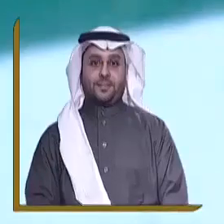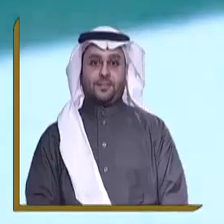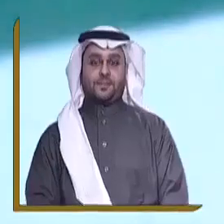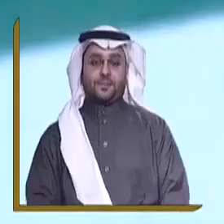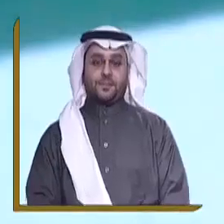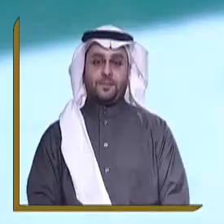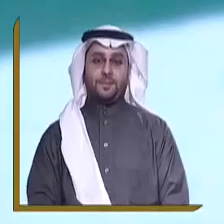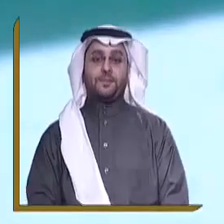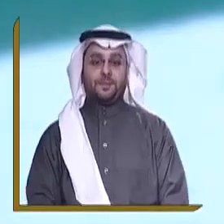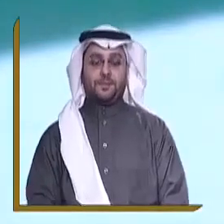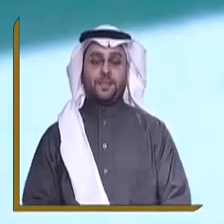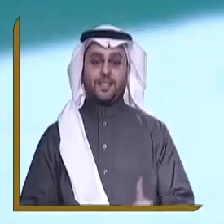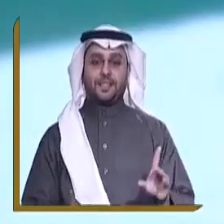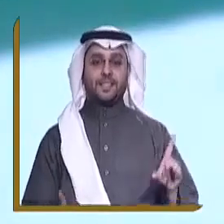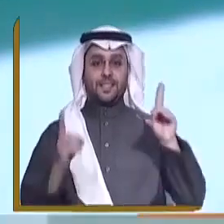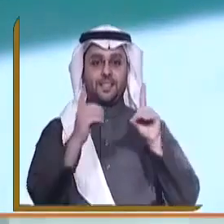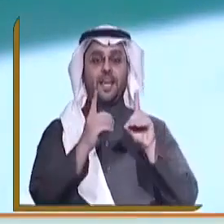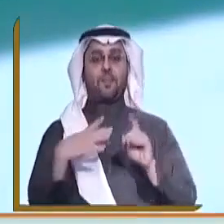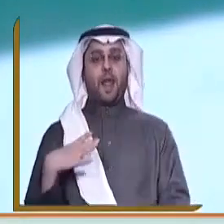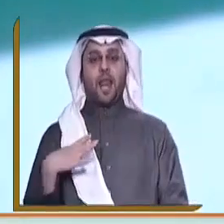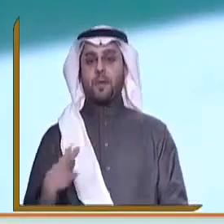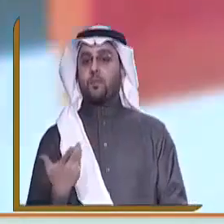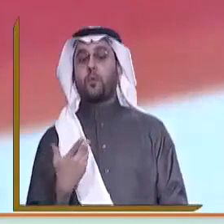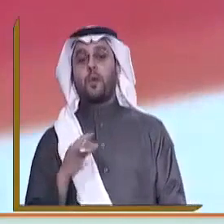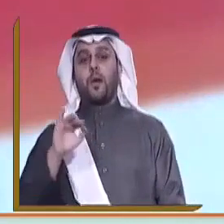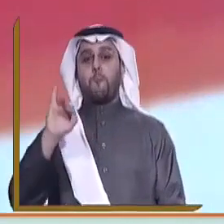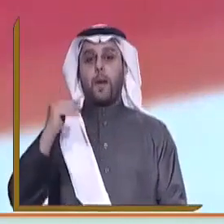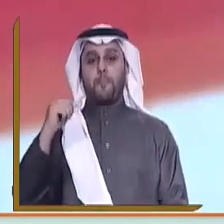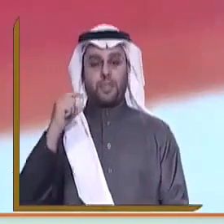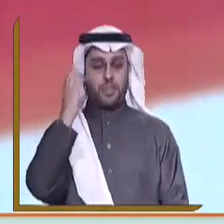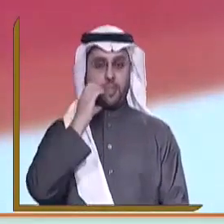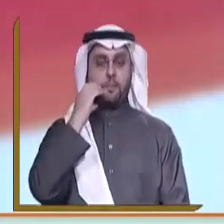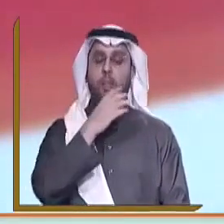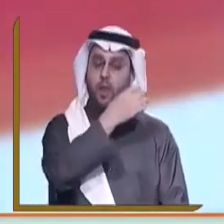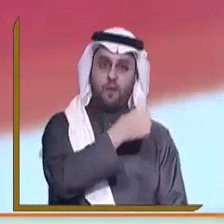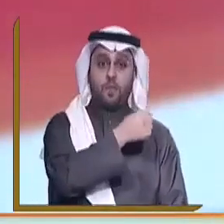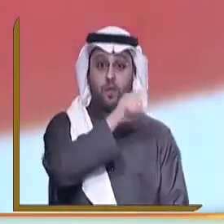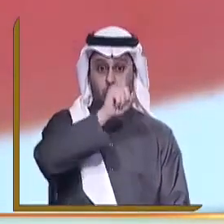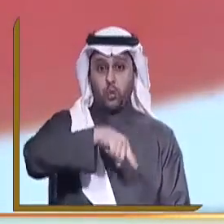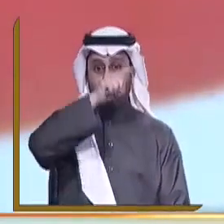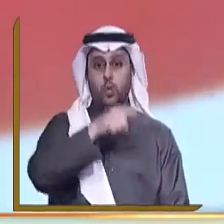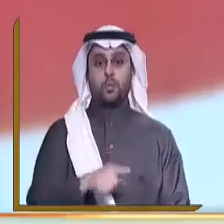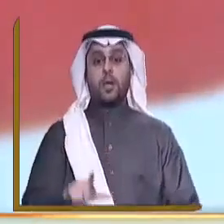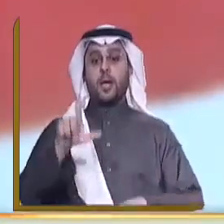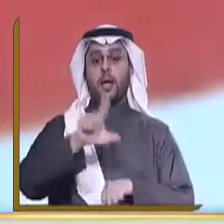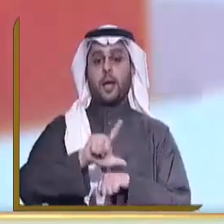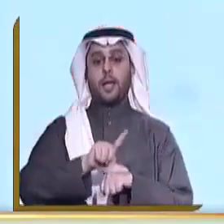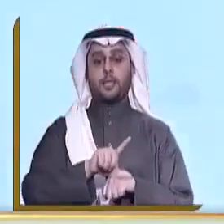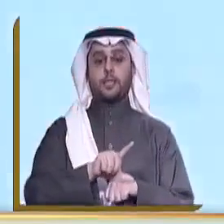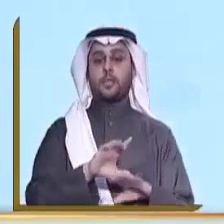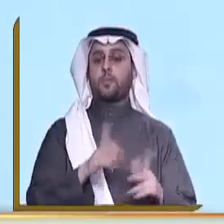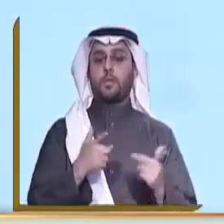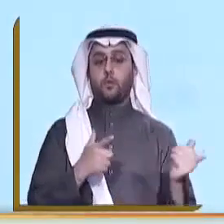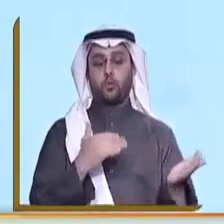تونس استقبل صاحب السمو الملكي الامير محمد بن سلمان بن عبد العزيز ال سعود ولي العهد رئيس مجلس الوزراء في